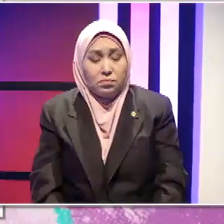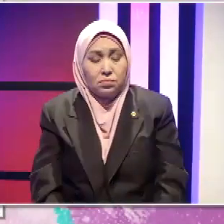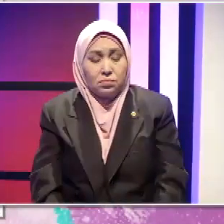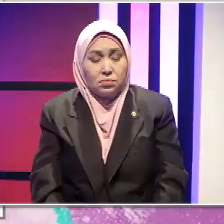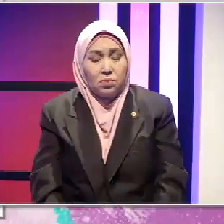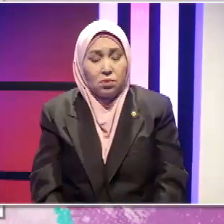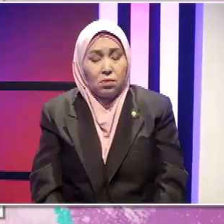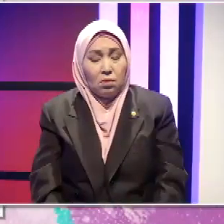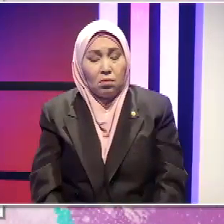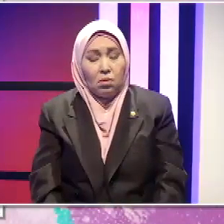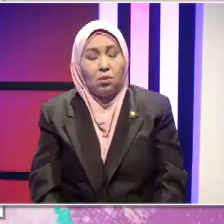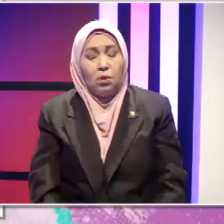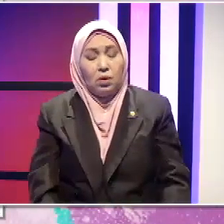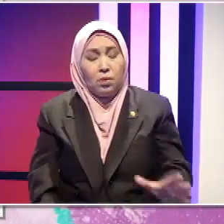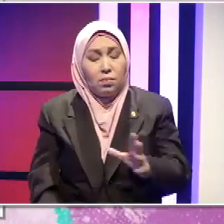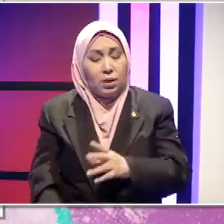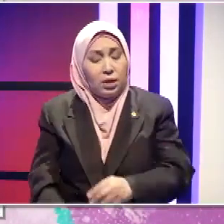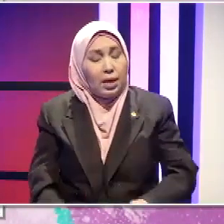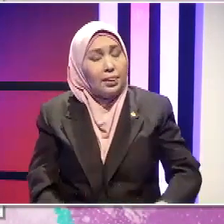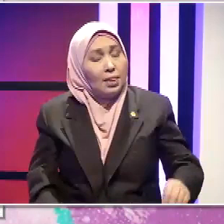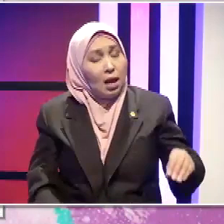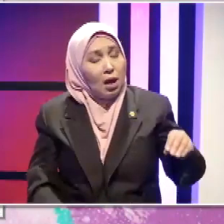Hai gulung riiu